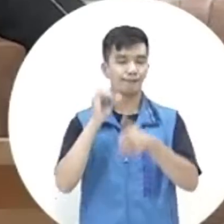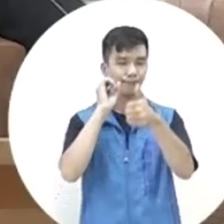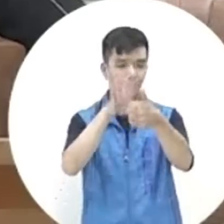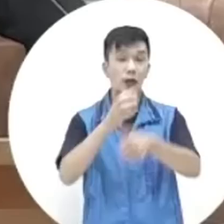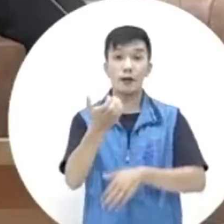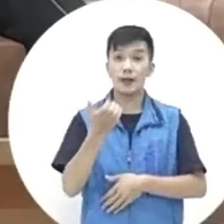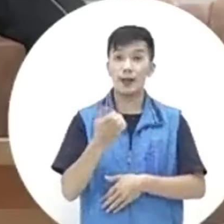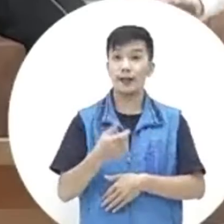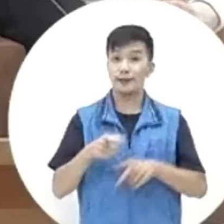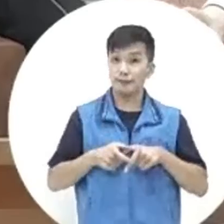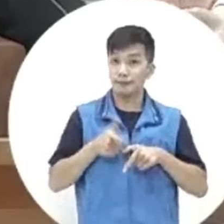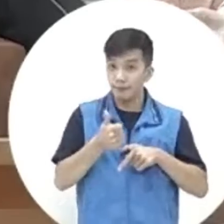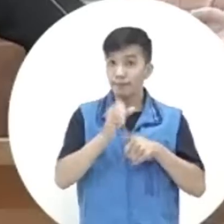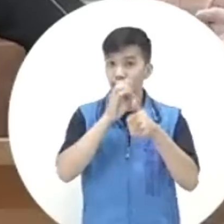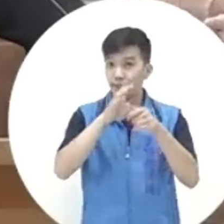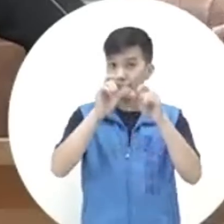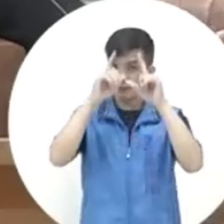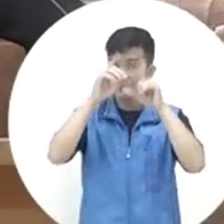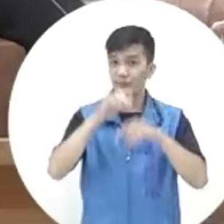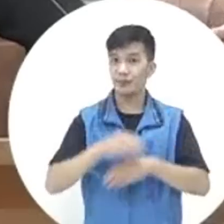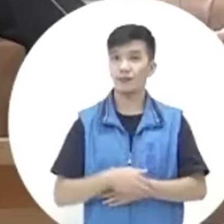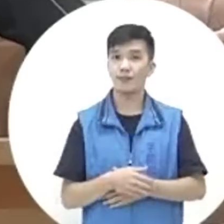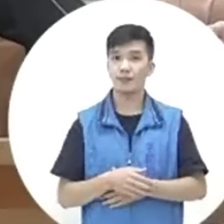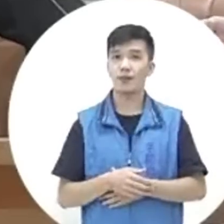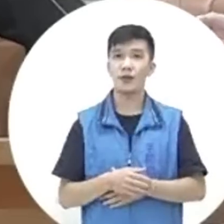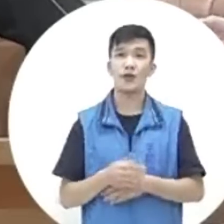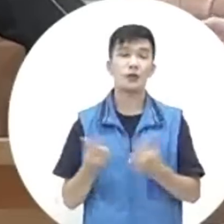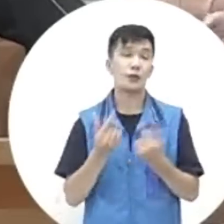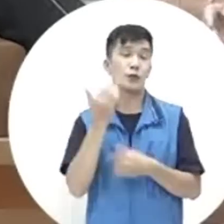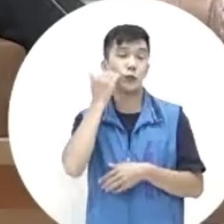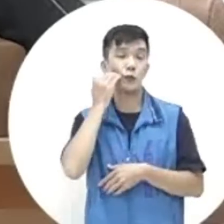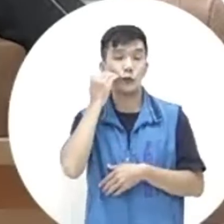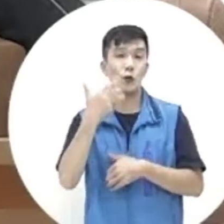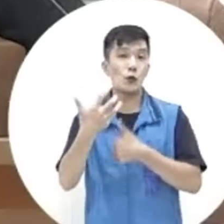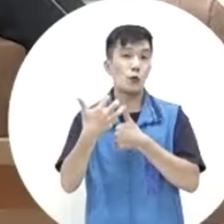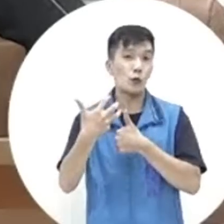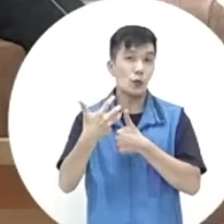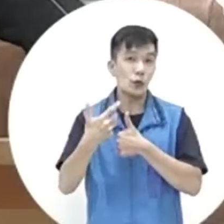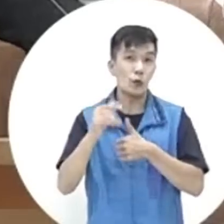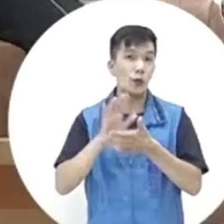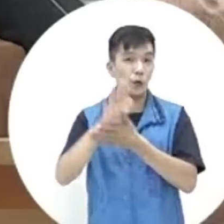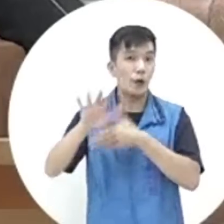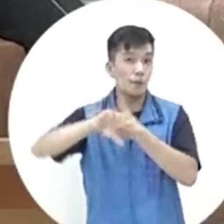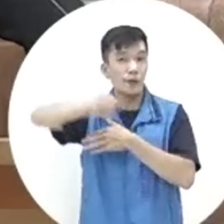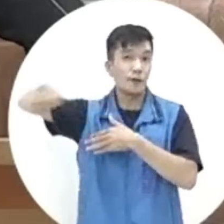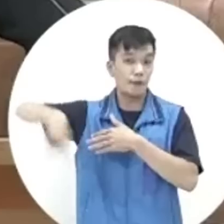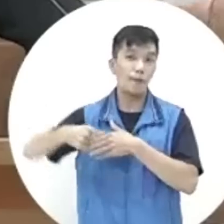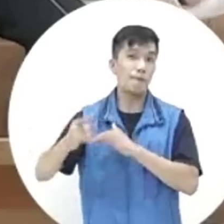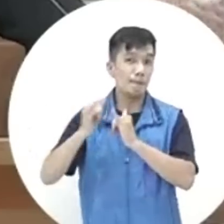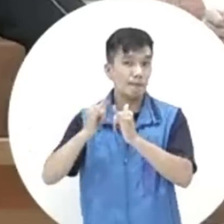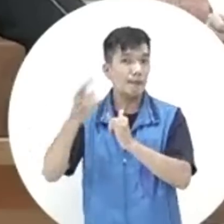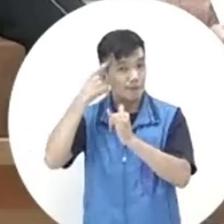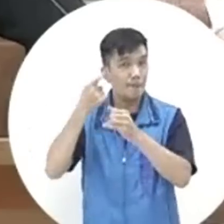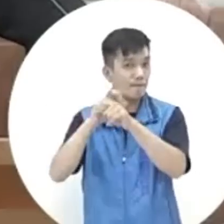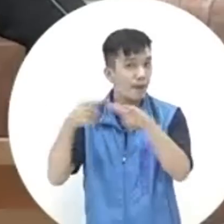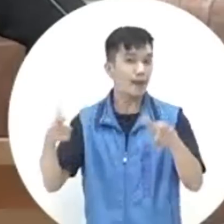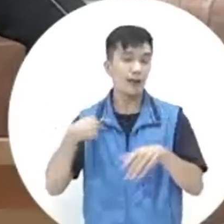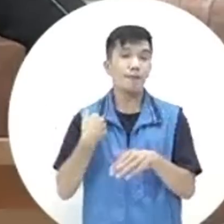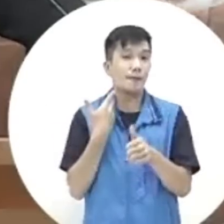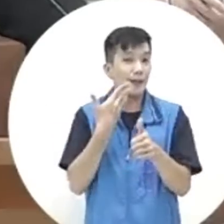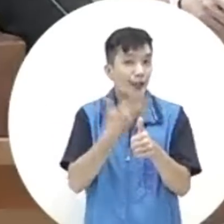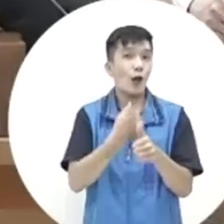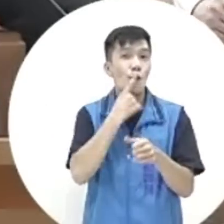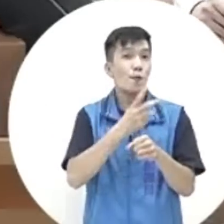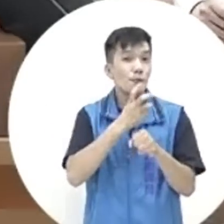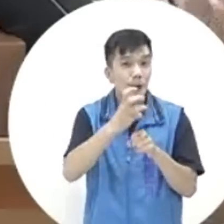意，我很担心哦。吼、哦，李坤城一种闷欢哦，外界解读可多了啦。 哎、欸，没有关系啊。 我是好意，给你三十秒、你要再说，